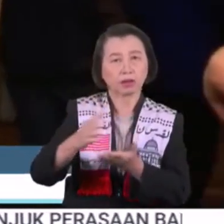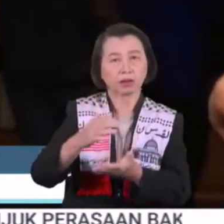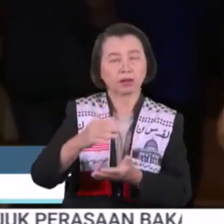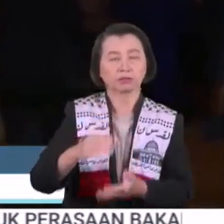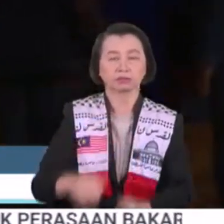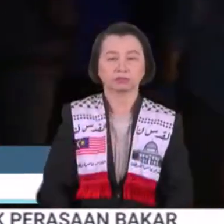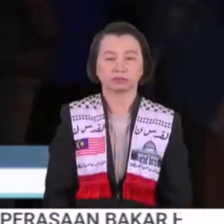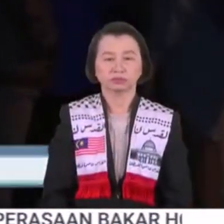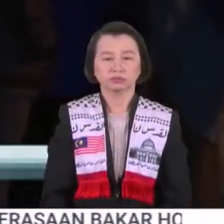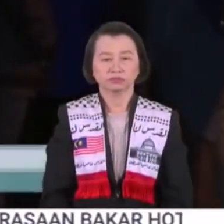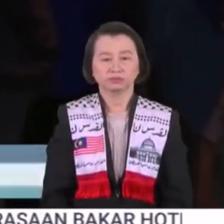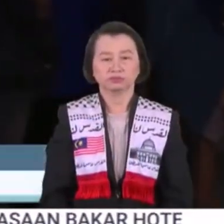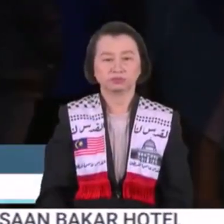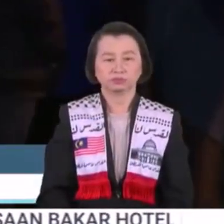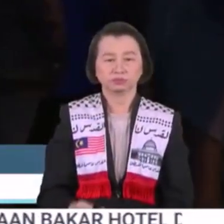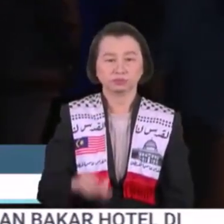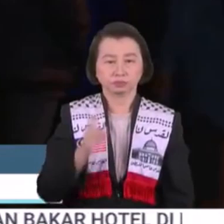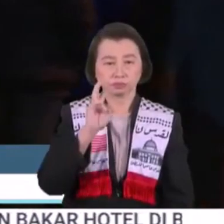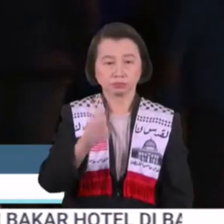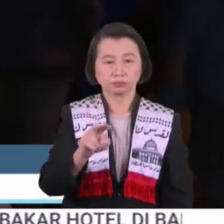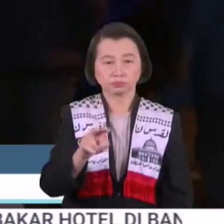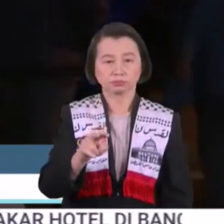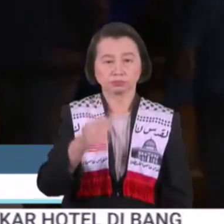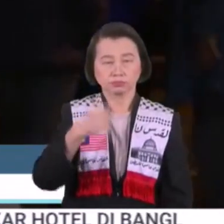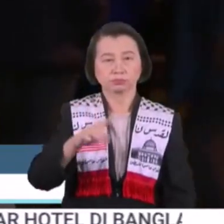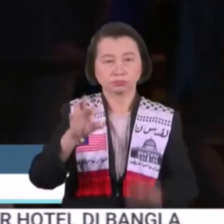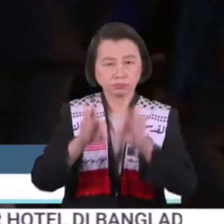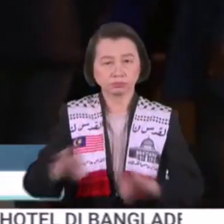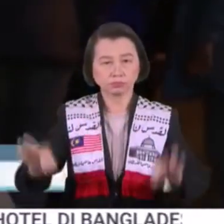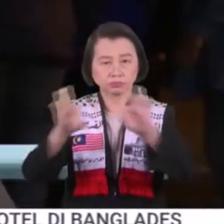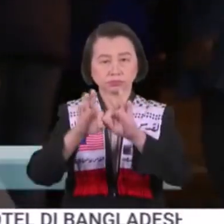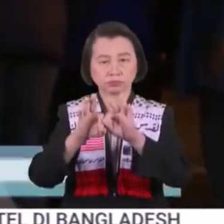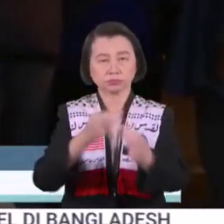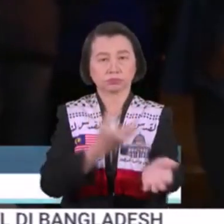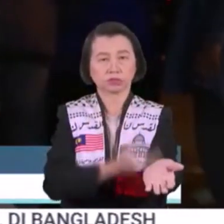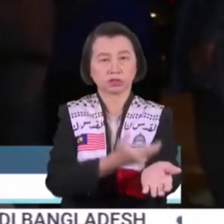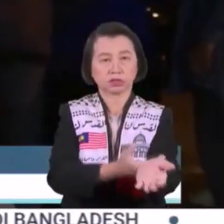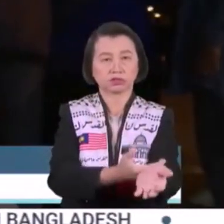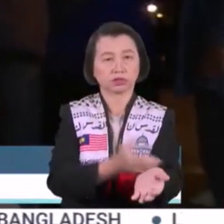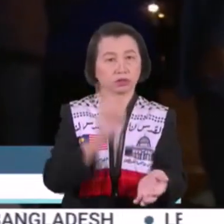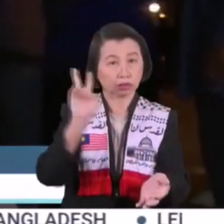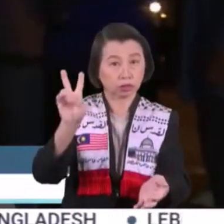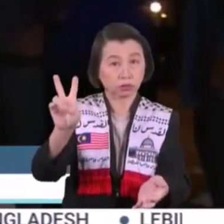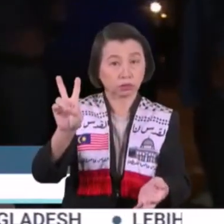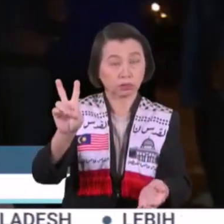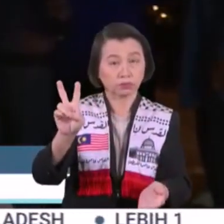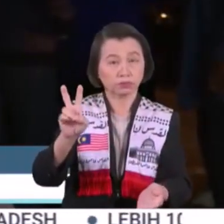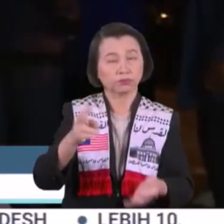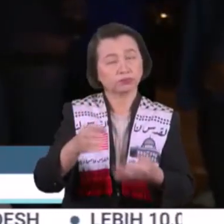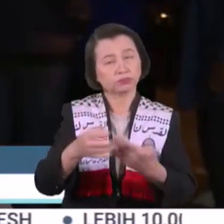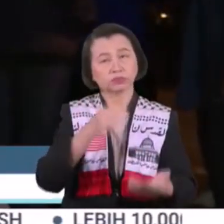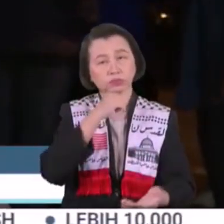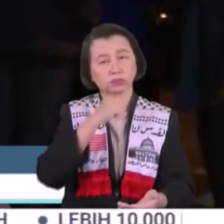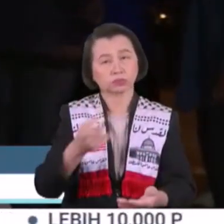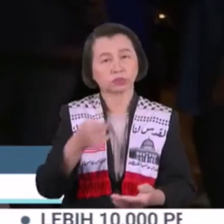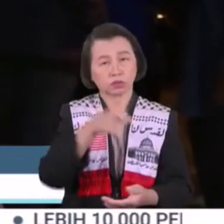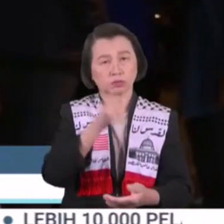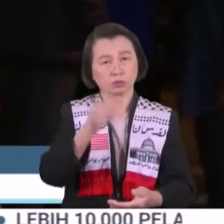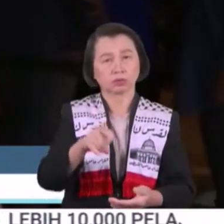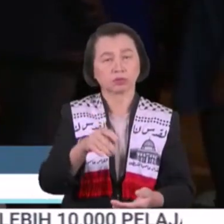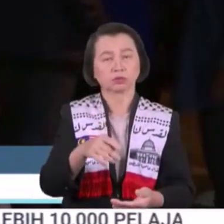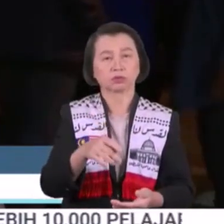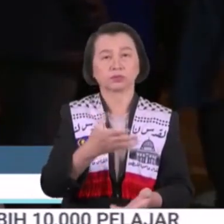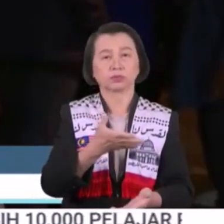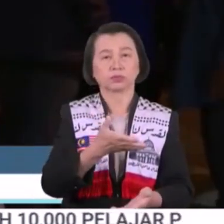Jadi pakcik tengok lah ni, perlu ke di Felda ni, utama sekali generasi kedua. Tapak rumah generasi kedua. Kita perlu itu